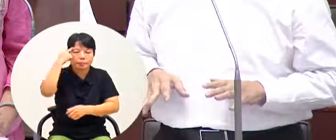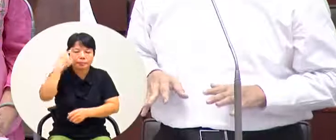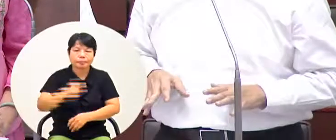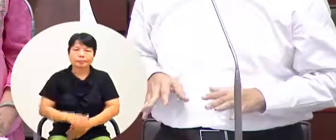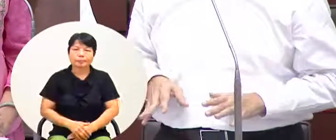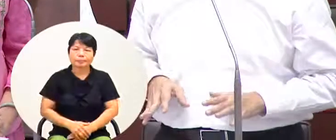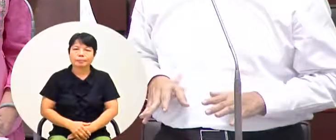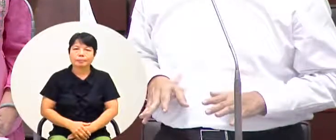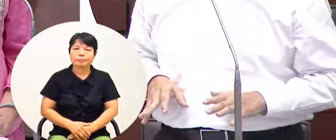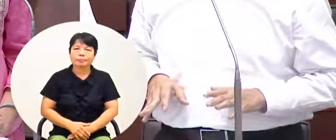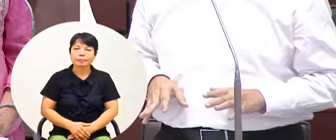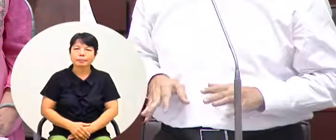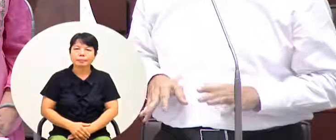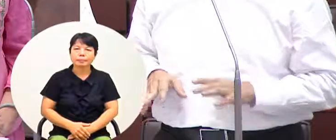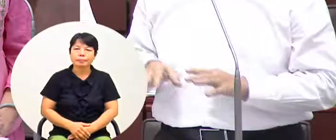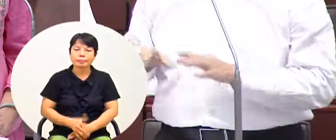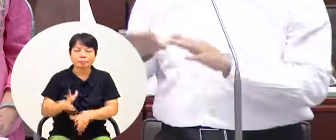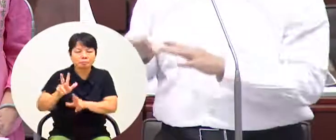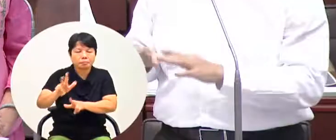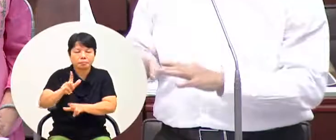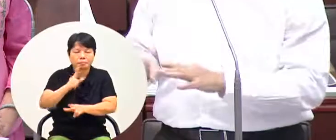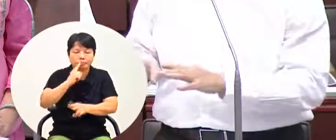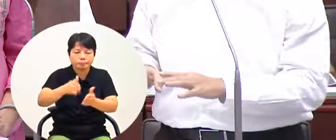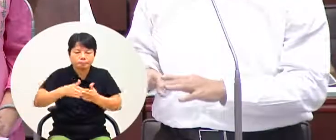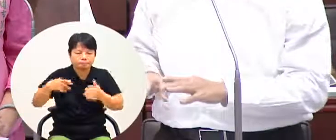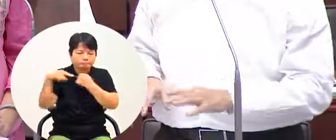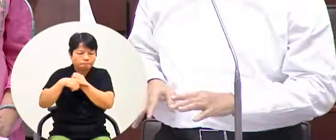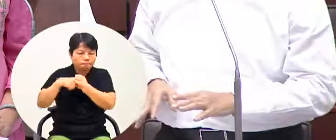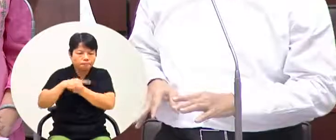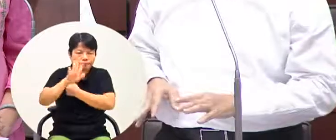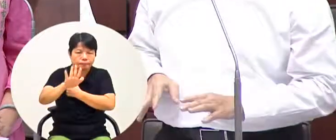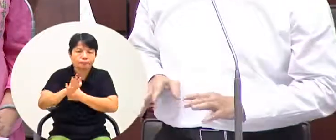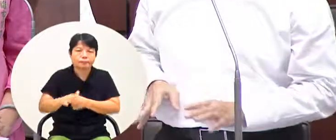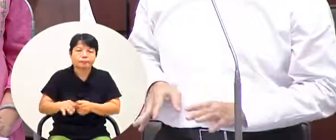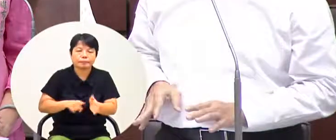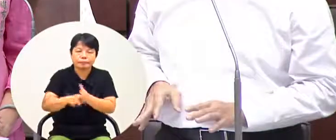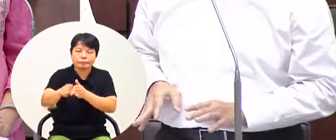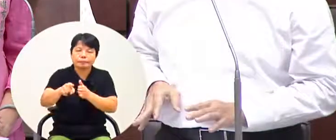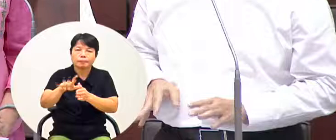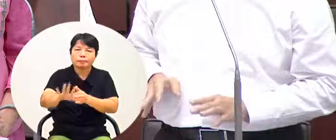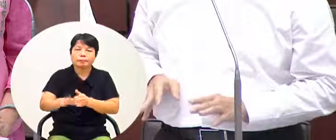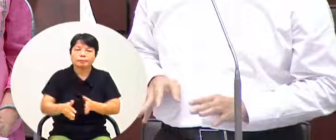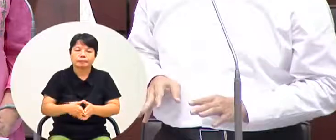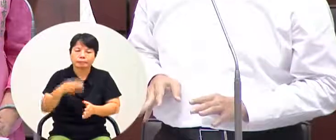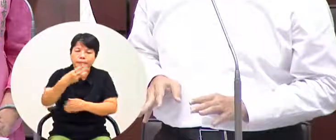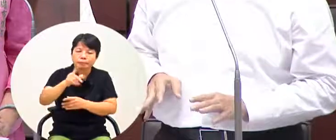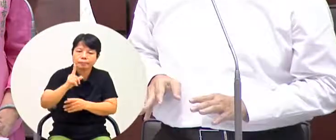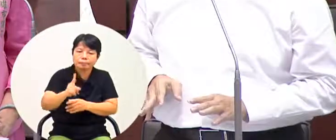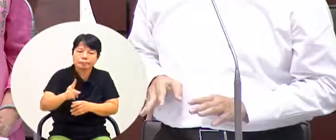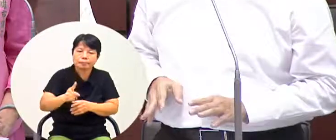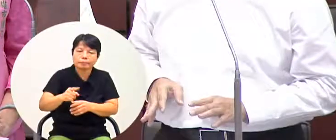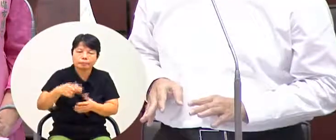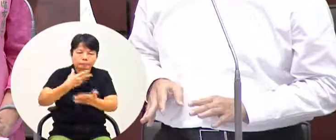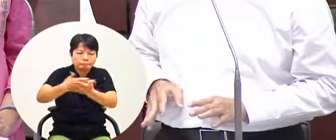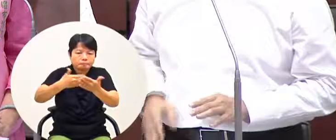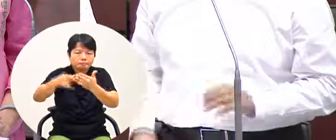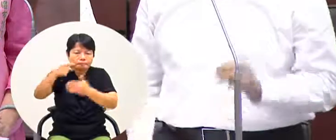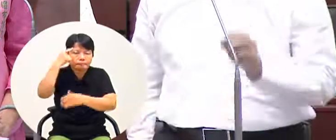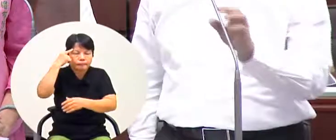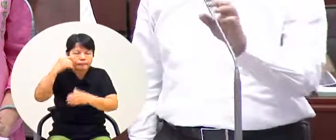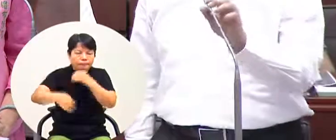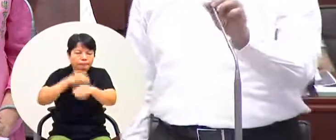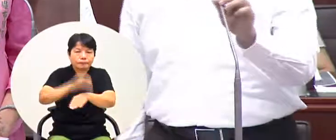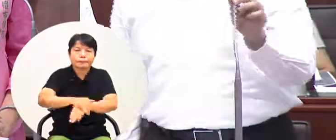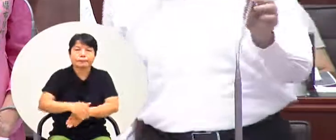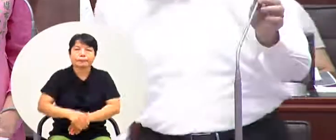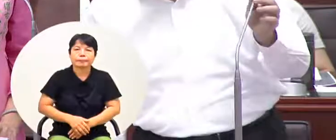都一直在研议如何来把这些 3D 的构想来把它完成。我想议员要给我们一段的时间，谢